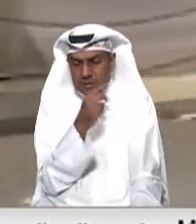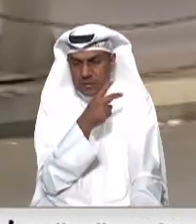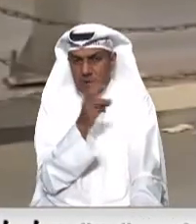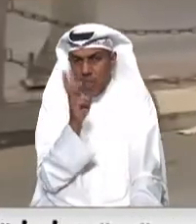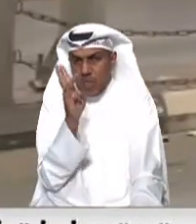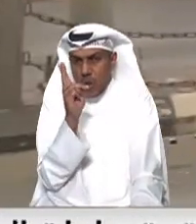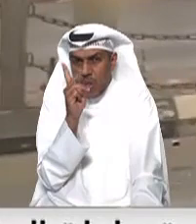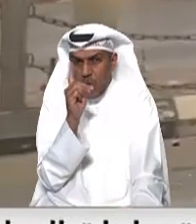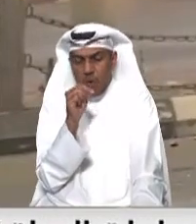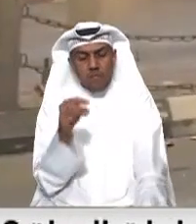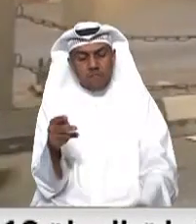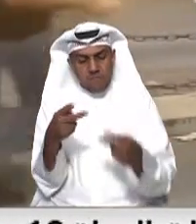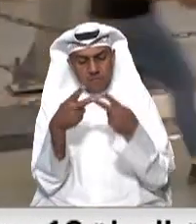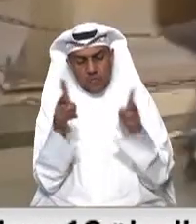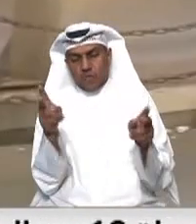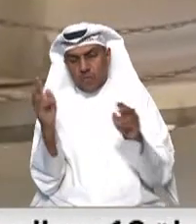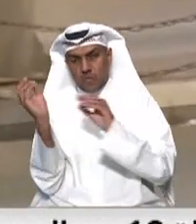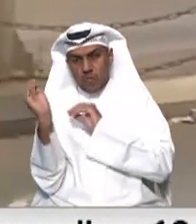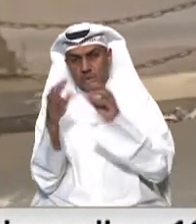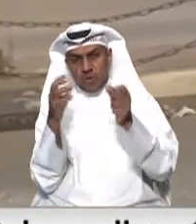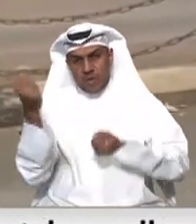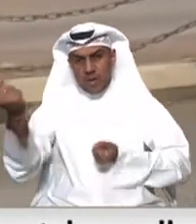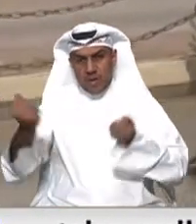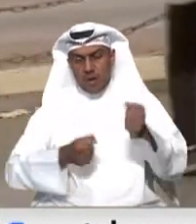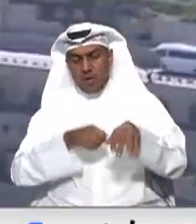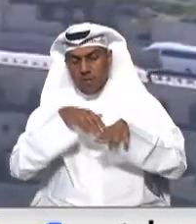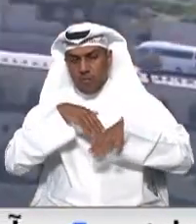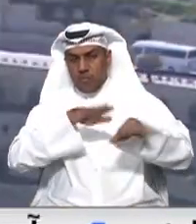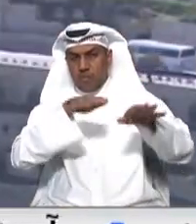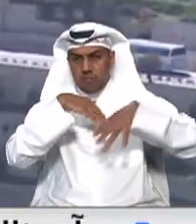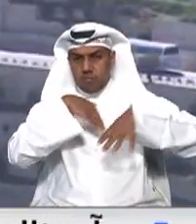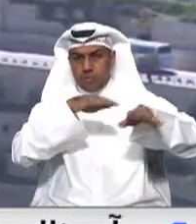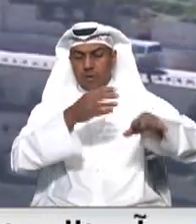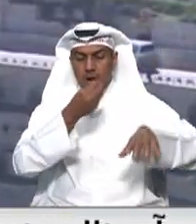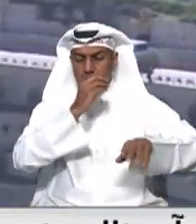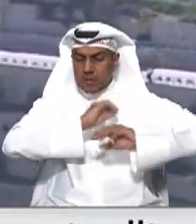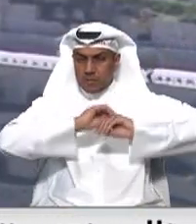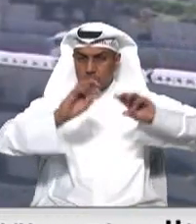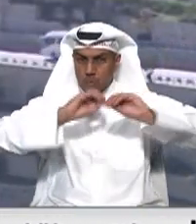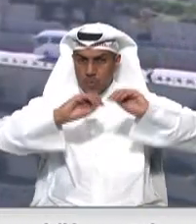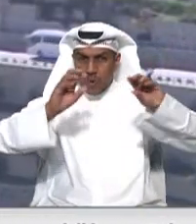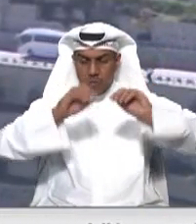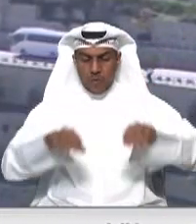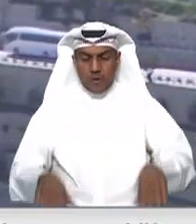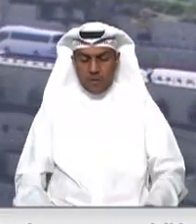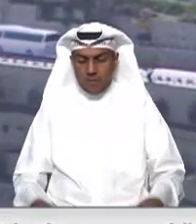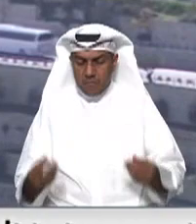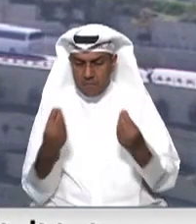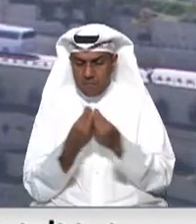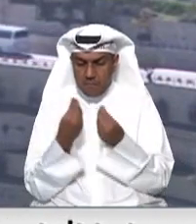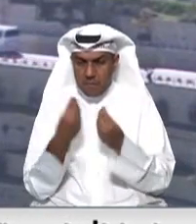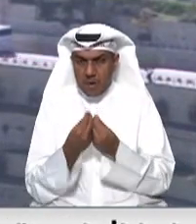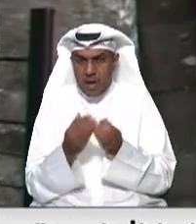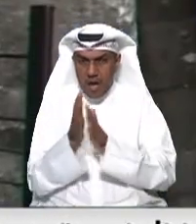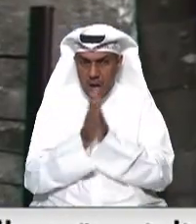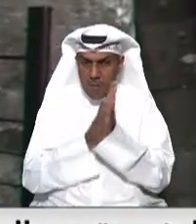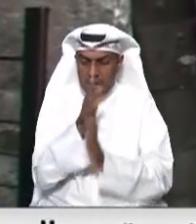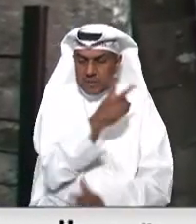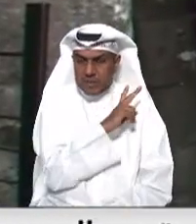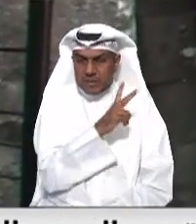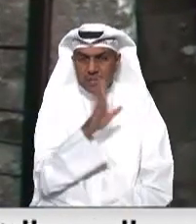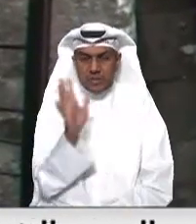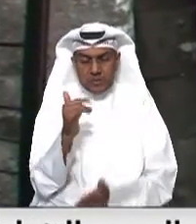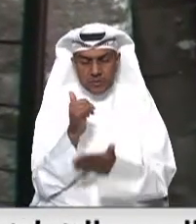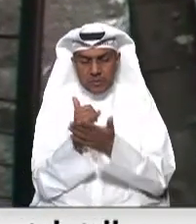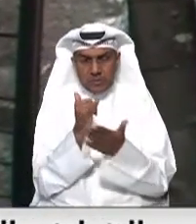المقبلة، وهو شرط من قبل المقاومة الفلسطينية ووفق الضامنين والمشرفين والوساطات على هذه الصفقة،